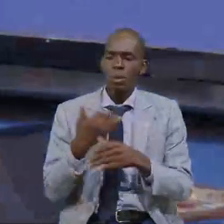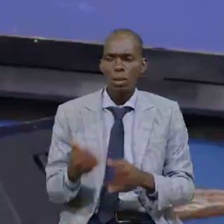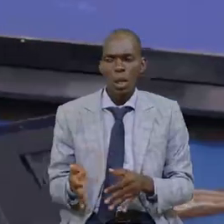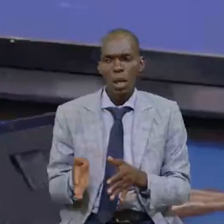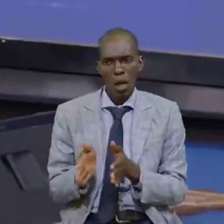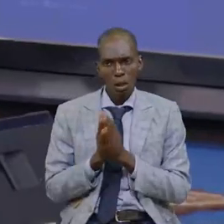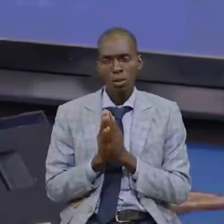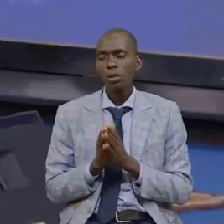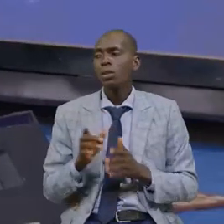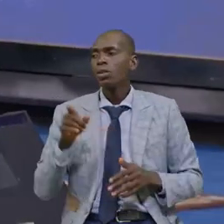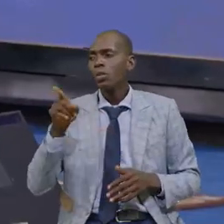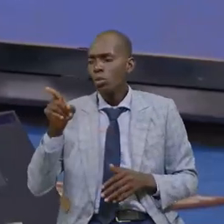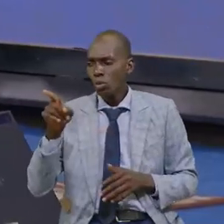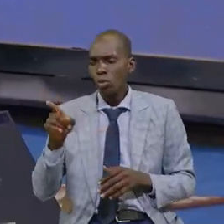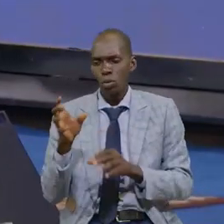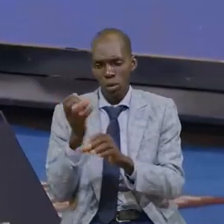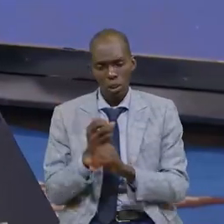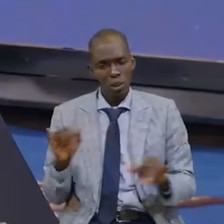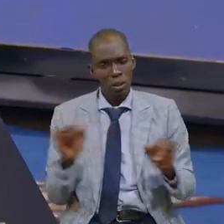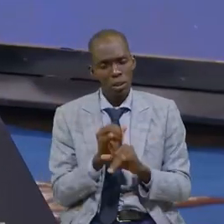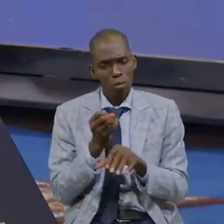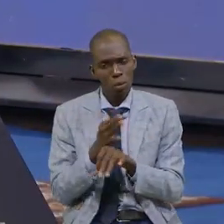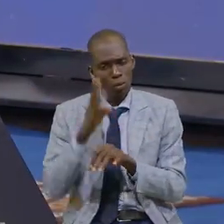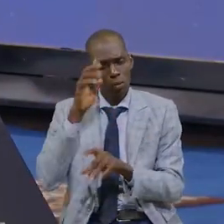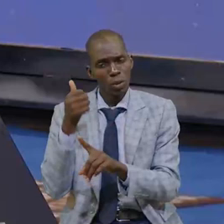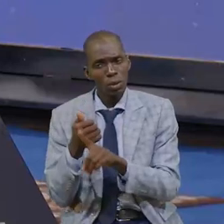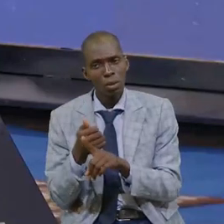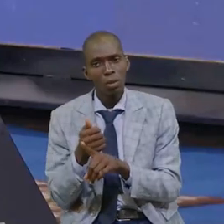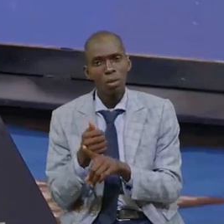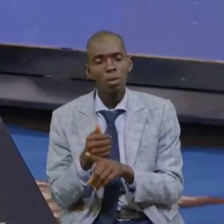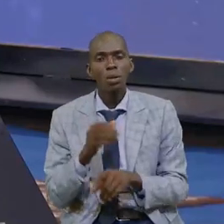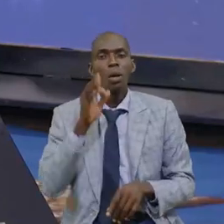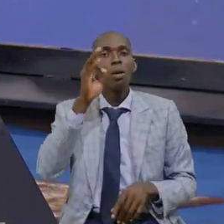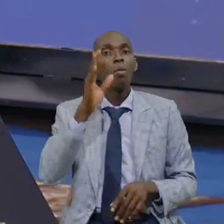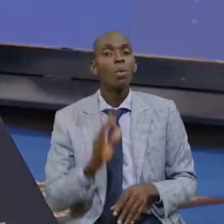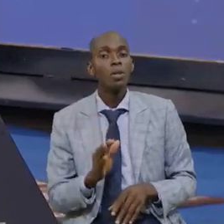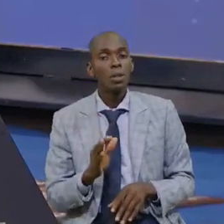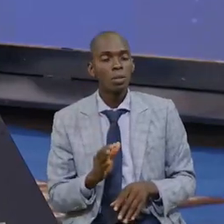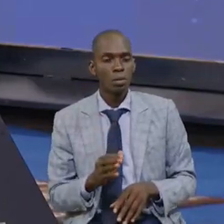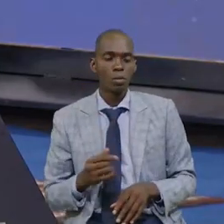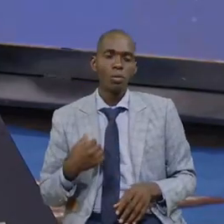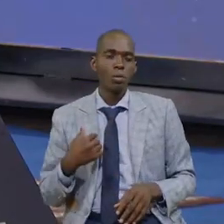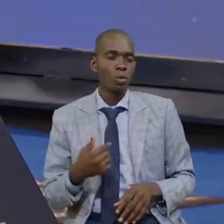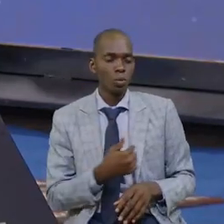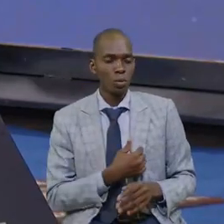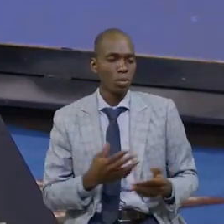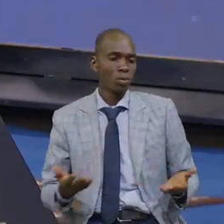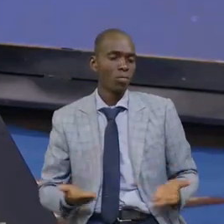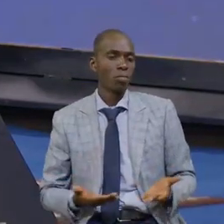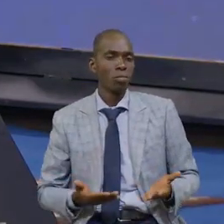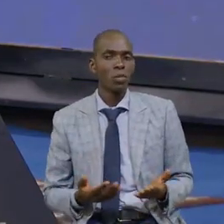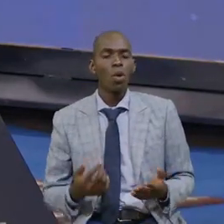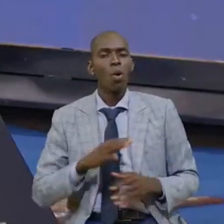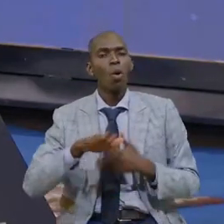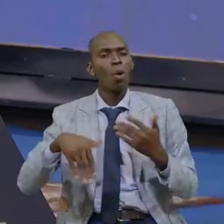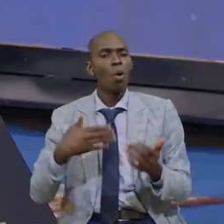pris le conseil que tu donnes ta fille, pasteur? Voici, nous sommes là, tous les membres